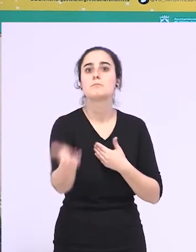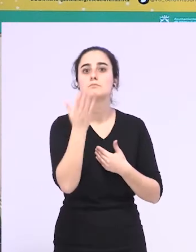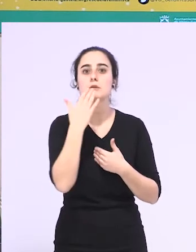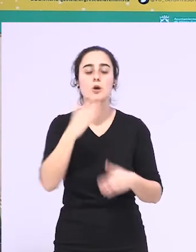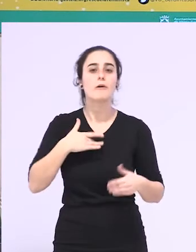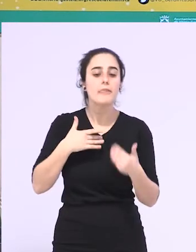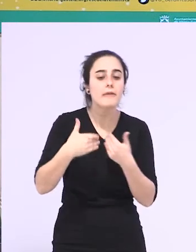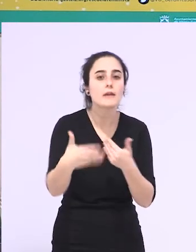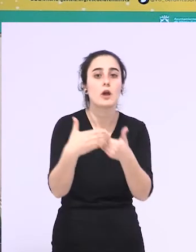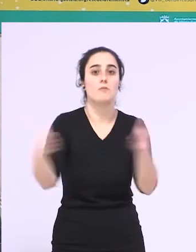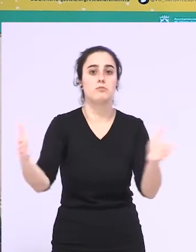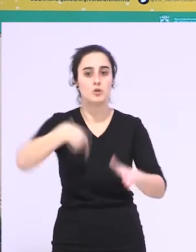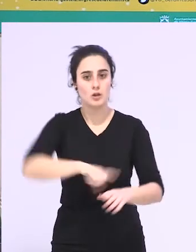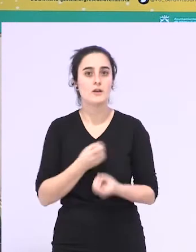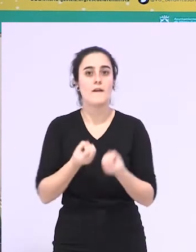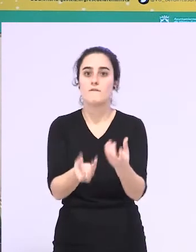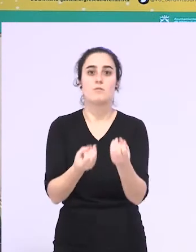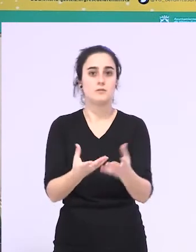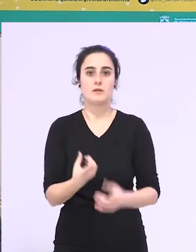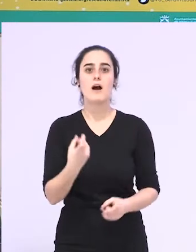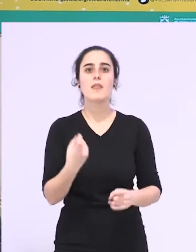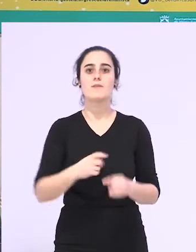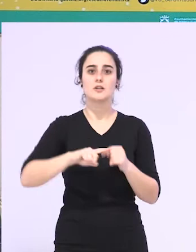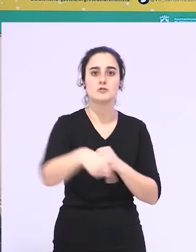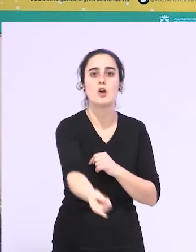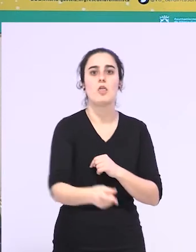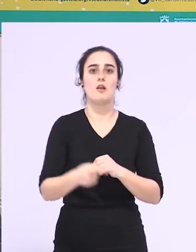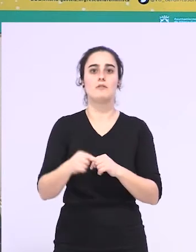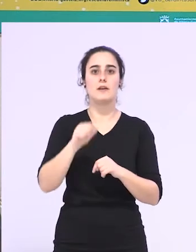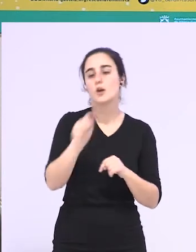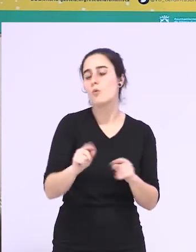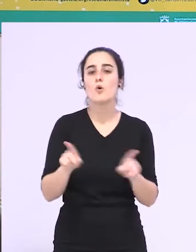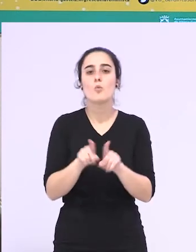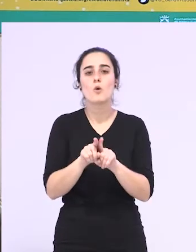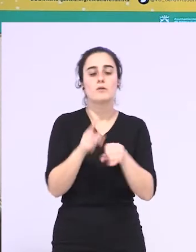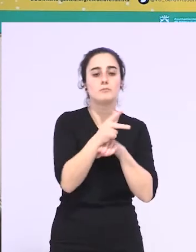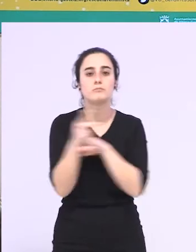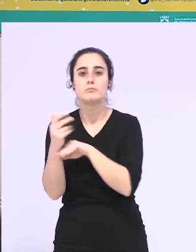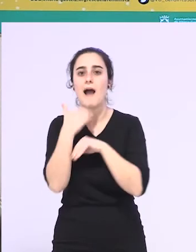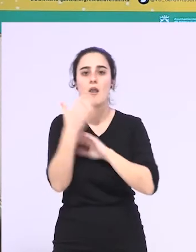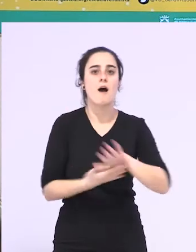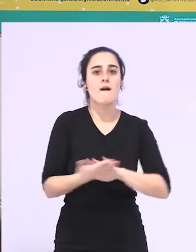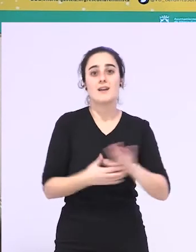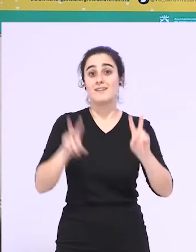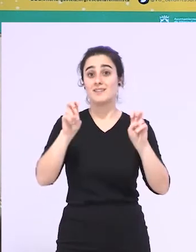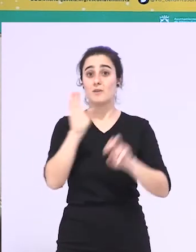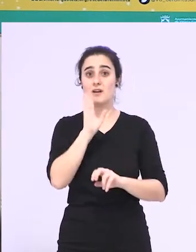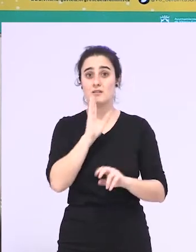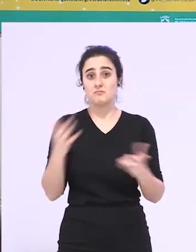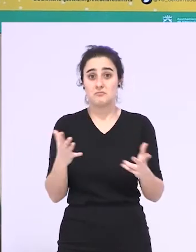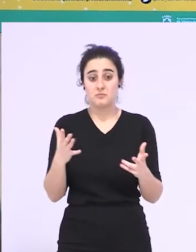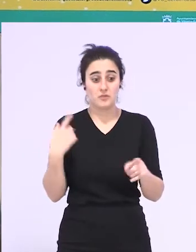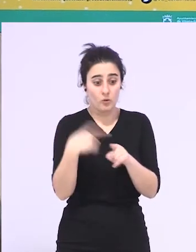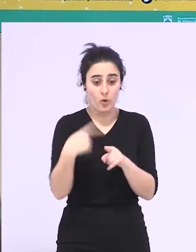Ez, bete behar ziren minutuak eta bete behar ziren horriak. Eta orduan badena baliozun, epaitegi barrutik ateratako edo